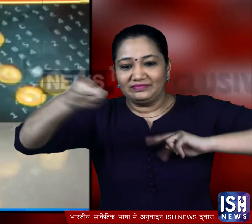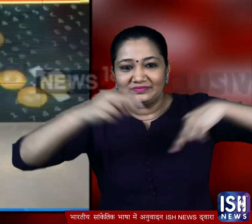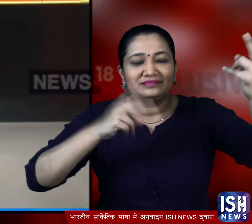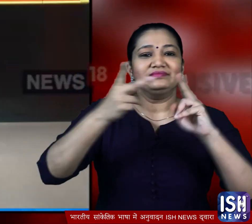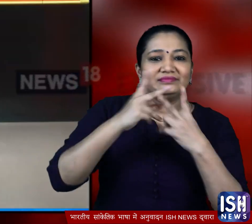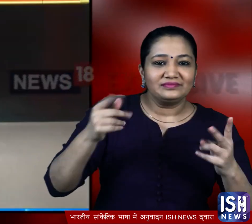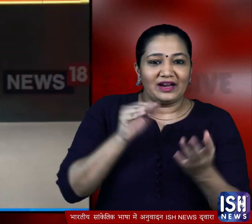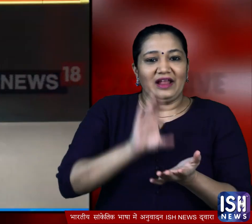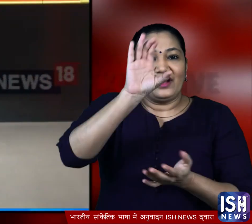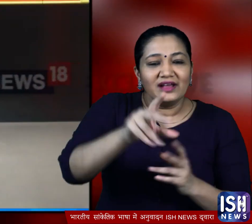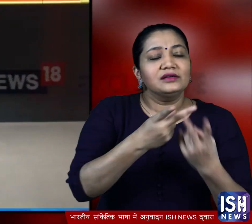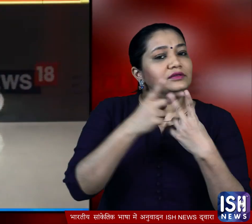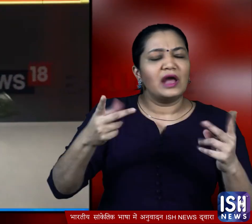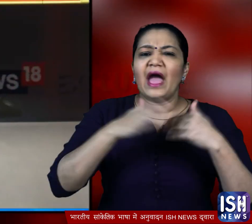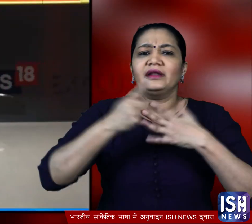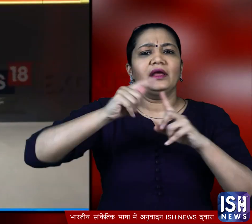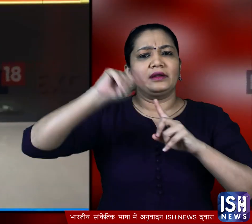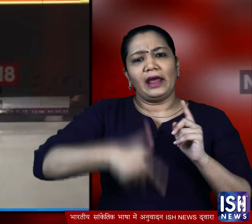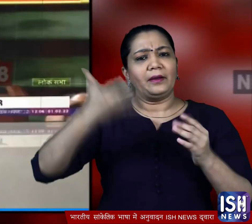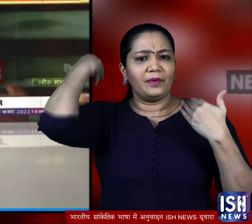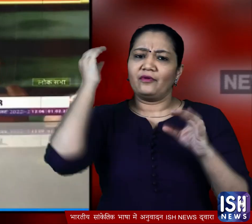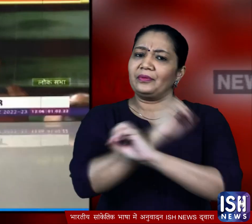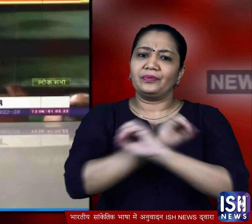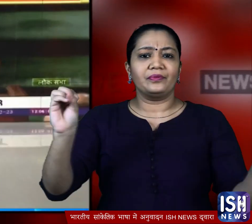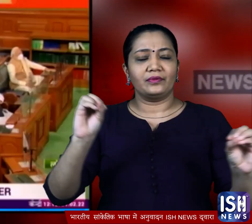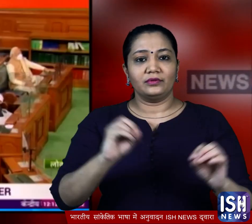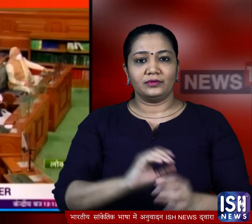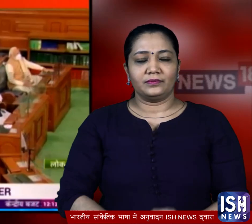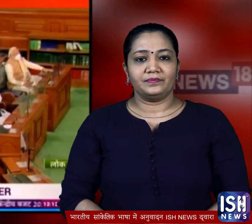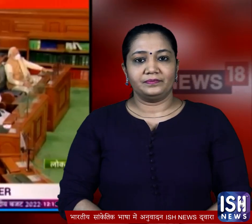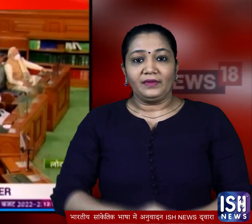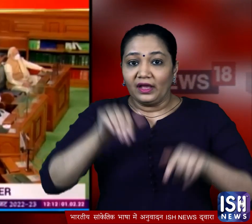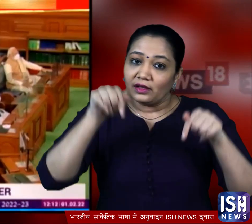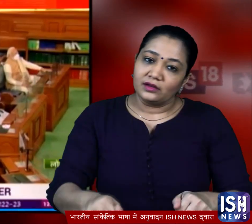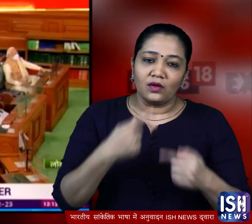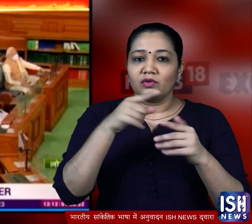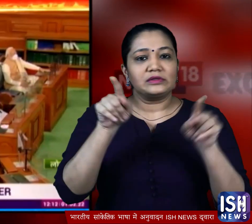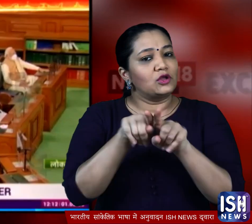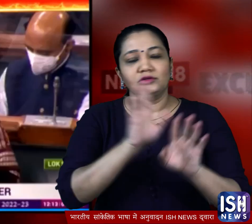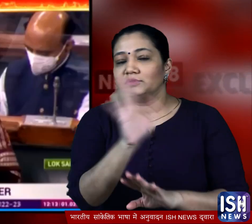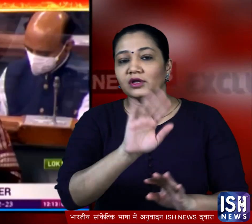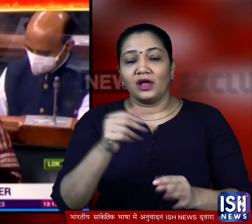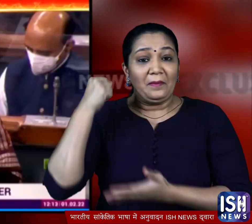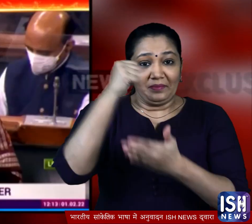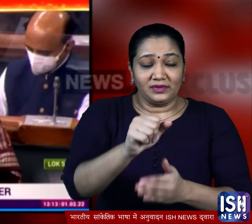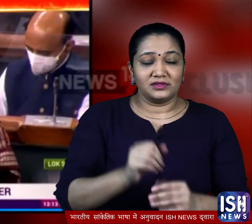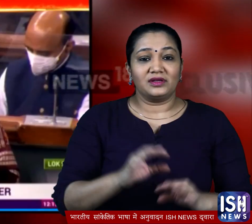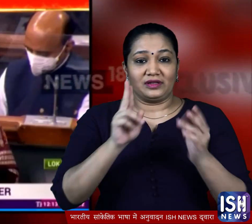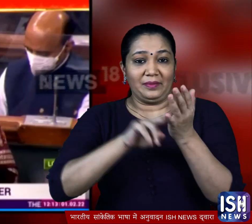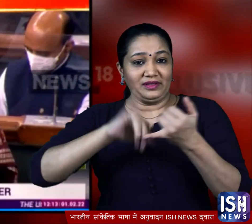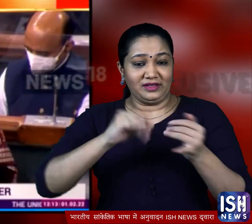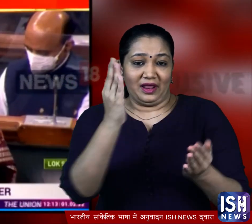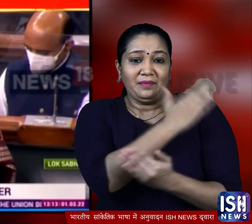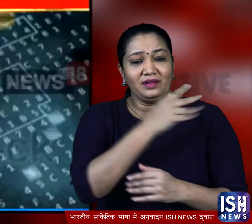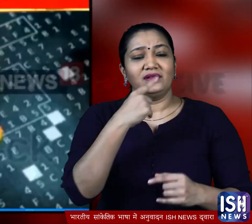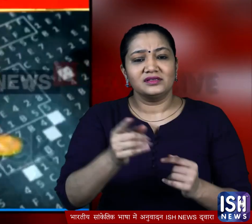एसेट के जरिए निवेश करने वालों को कोई टैक्स नहीं देना पड़ता था। लेकिन अब ऐसा नहीं होगा। बजट में निर्मला सीतारामन